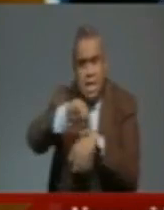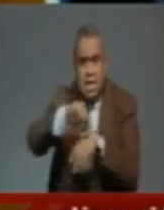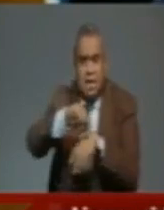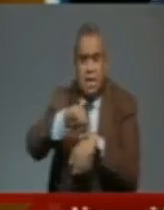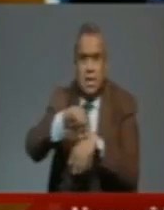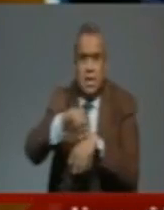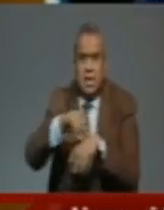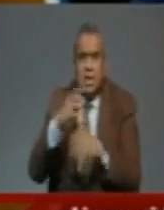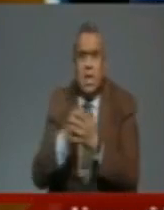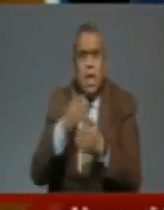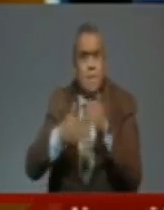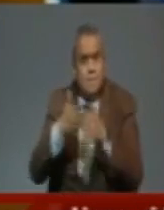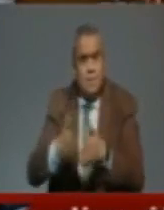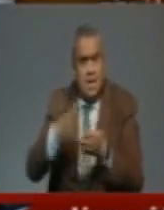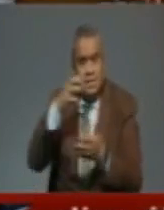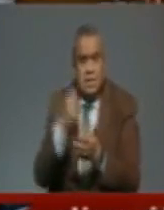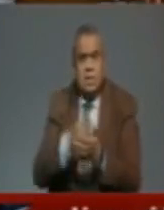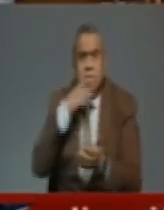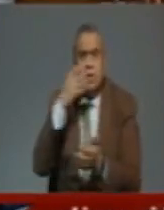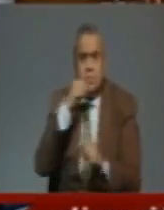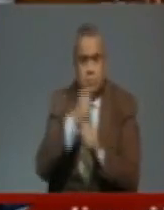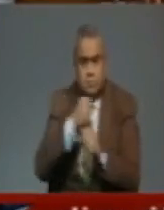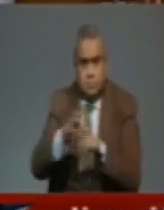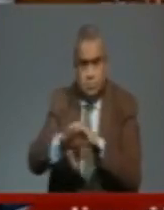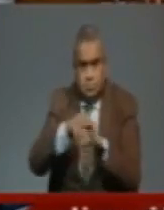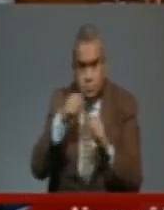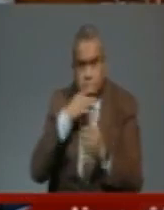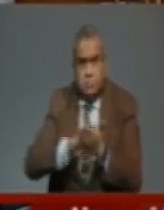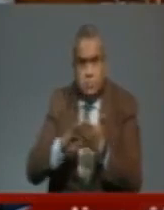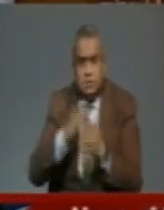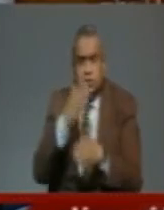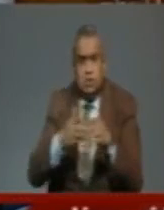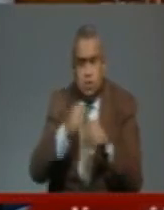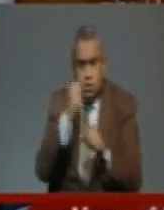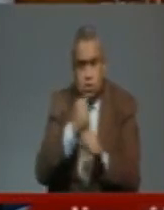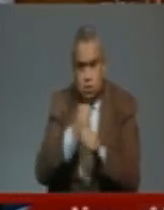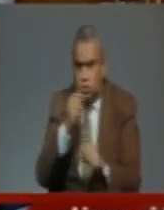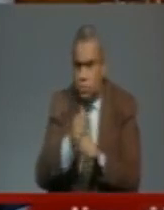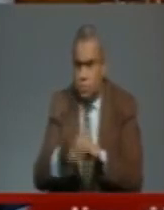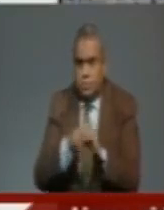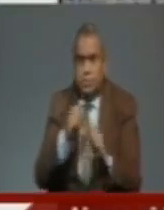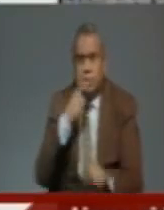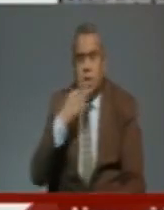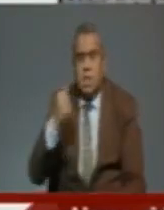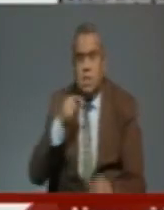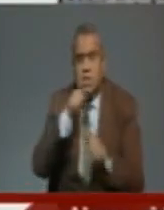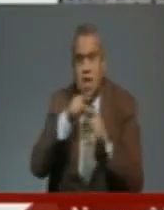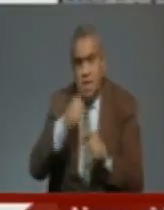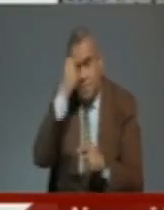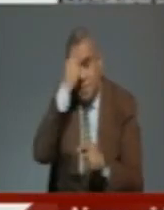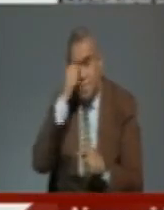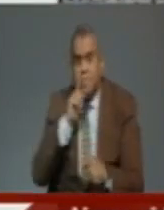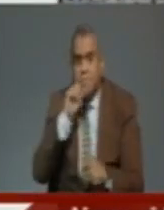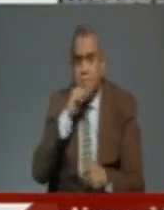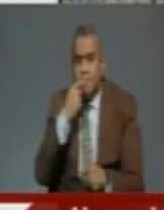مزلقان او غيره ما بنقدرش نجني ناحيتها، ولكن المناطق الغير مطلوبه للتشغيل قدرت اوفر منها 30,000 متر مربع لحد ما ان شاء الله اشوف